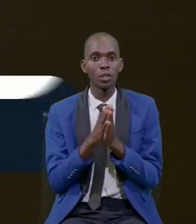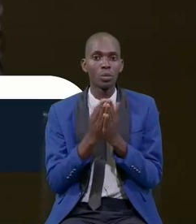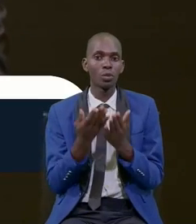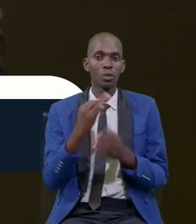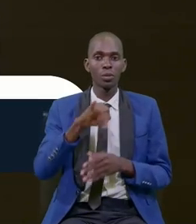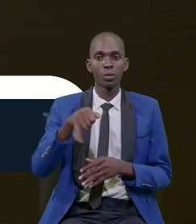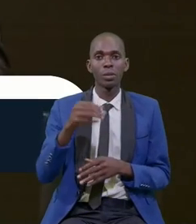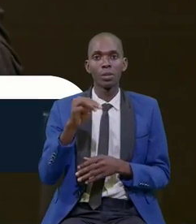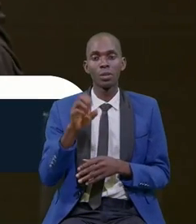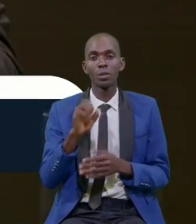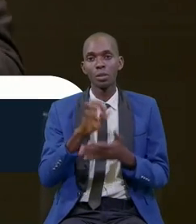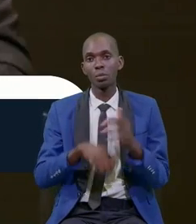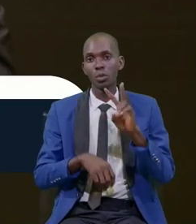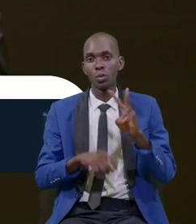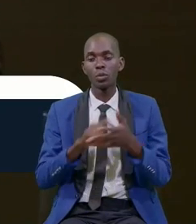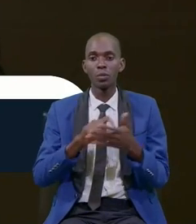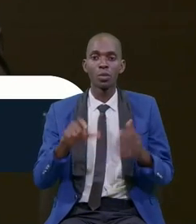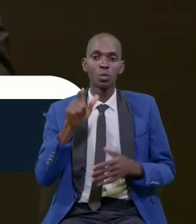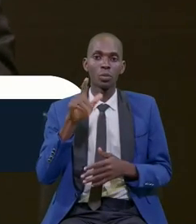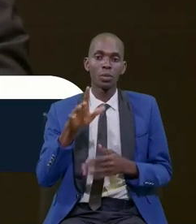Jacques 2, 25 dit,